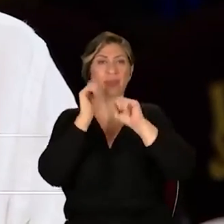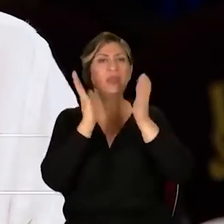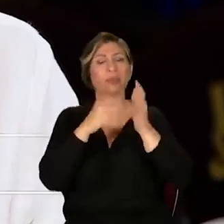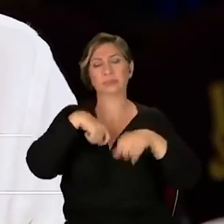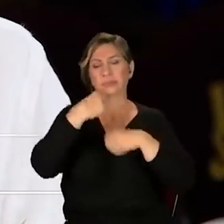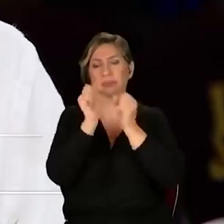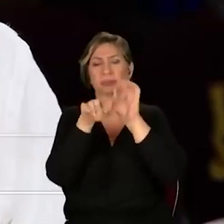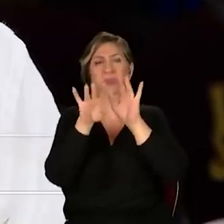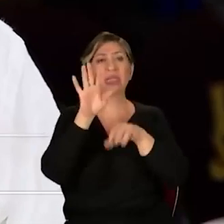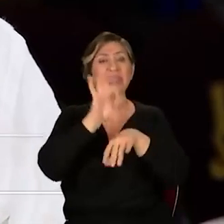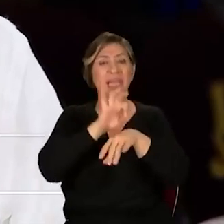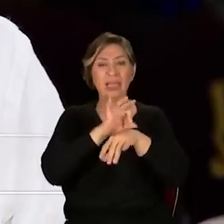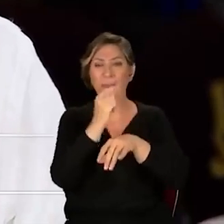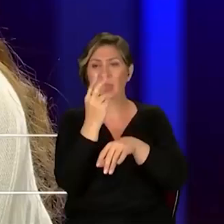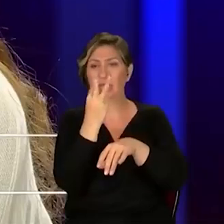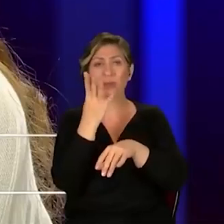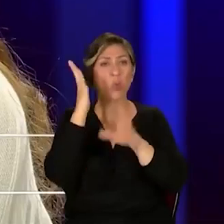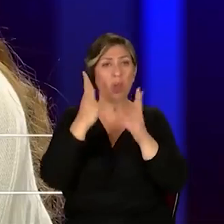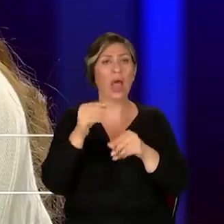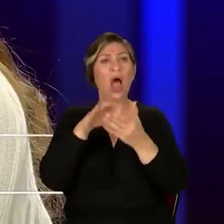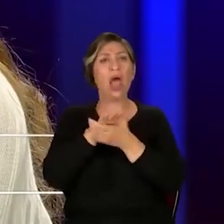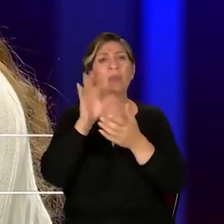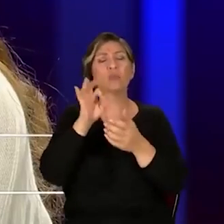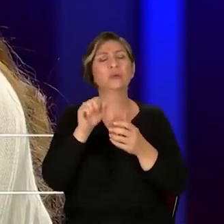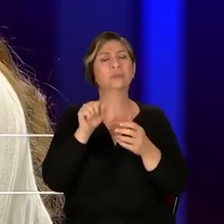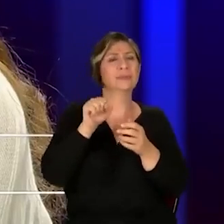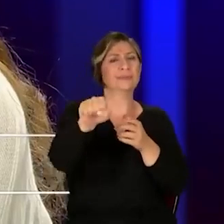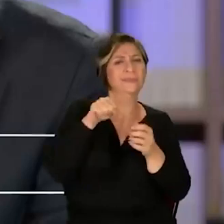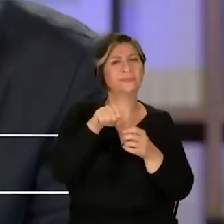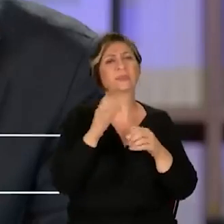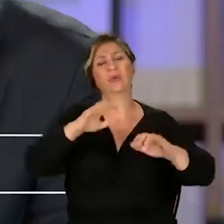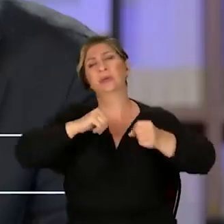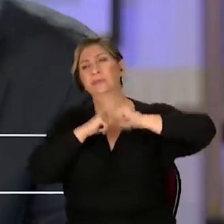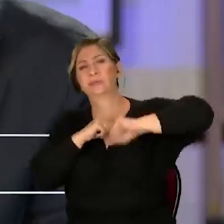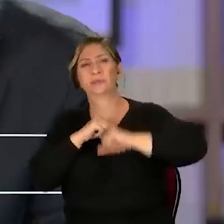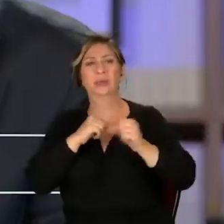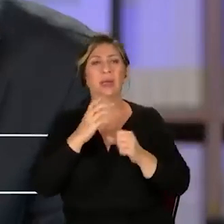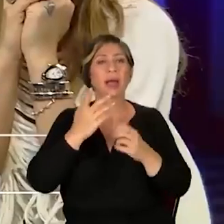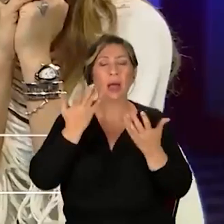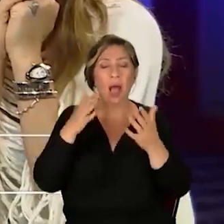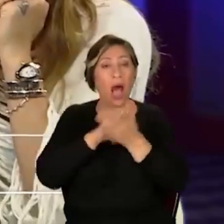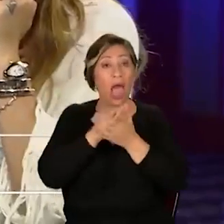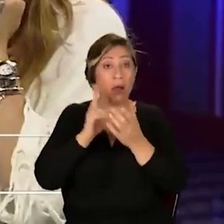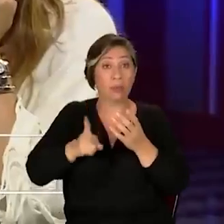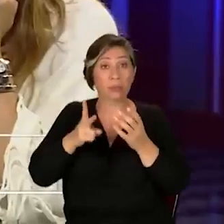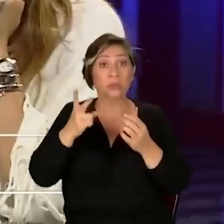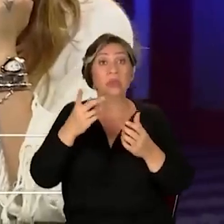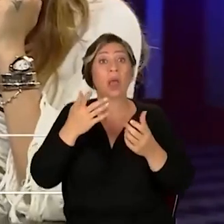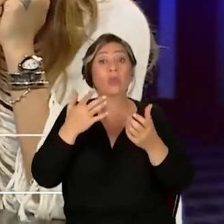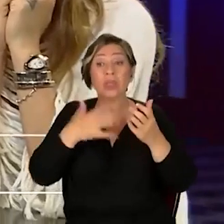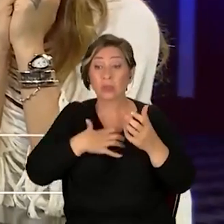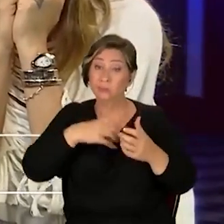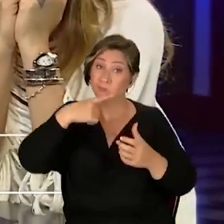bu böyle dakikada birkaç kez tekrarlayan ille bacağında küçük bir hareket ettirme isteği ve dayanılmaz bir istektir.